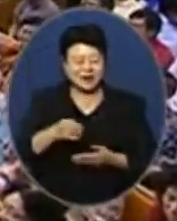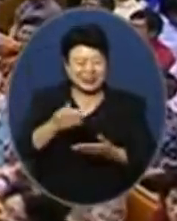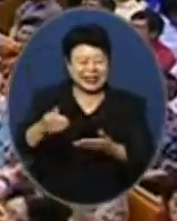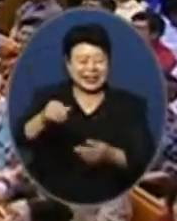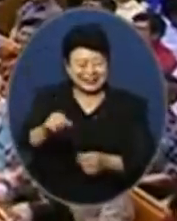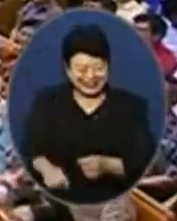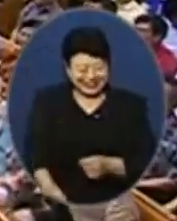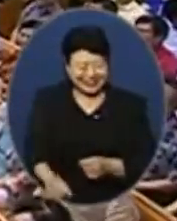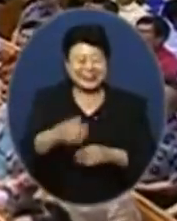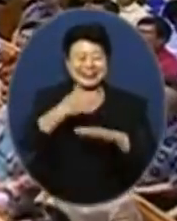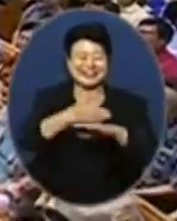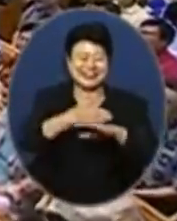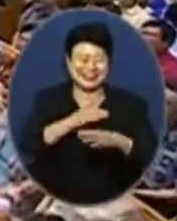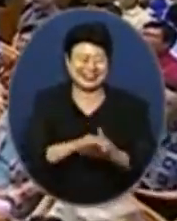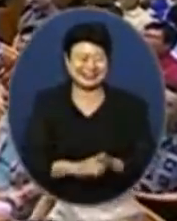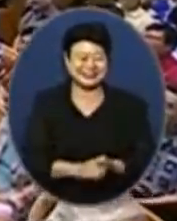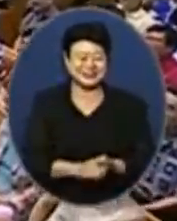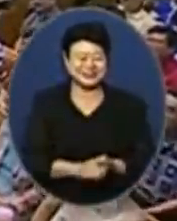감사합니다.